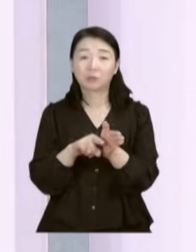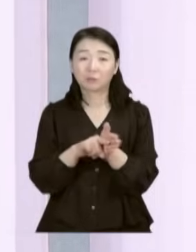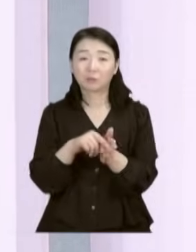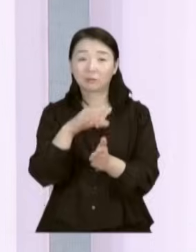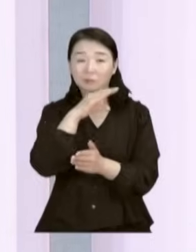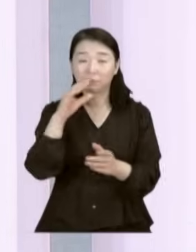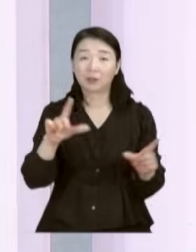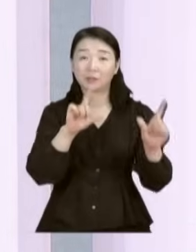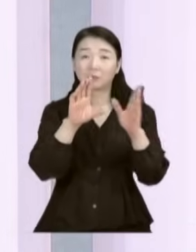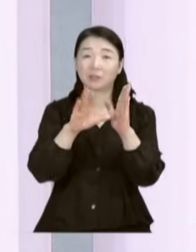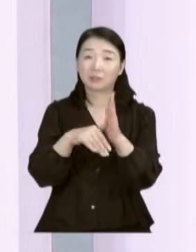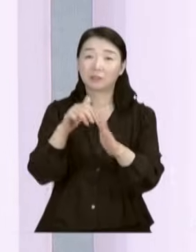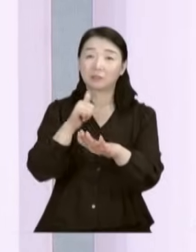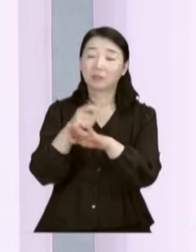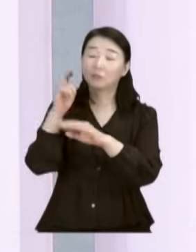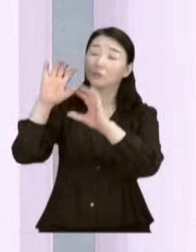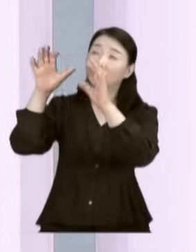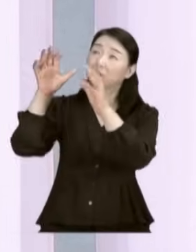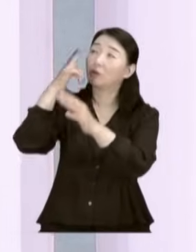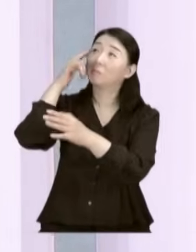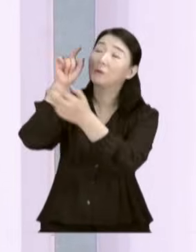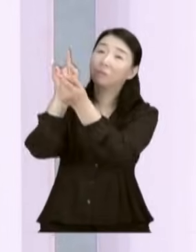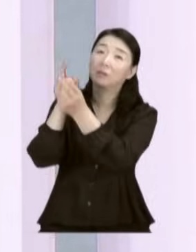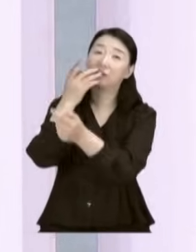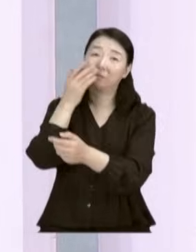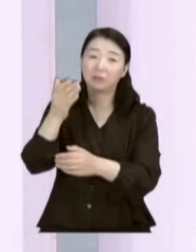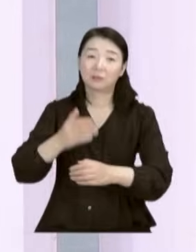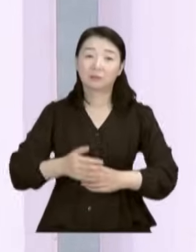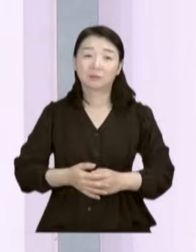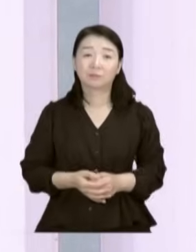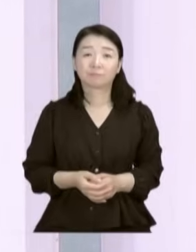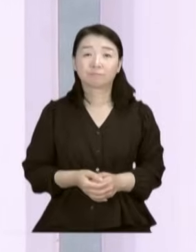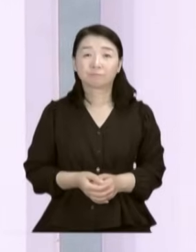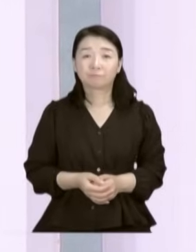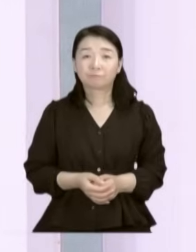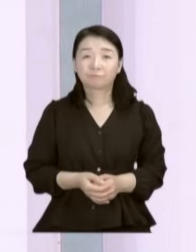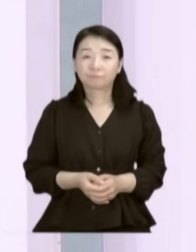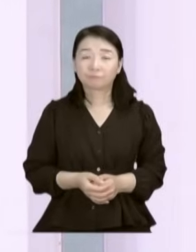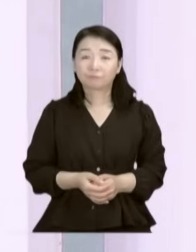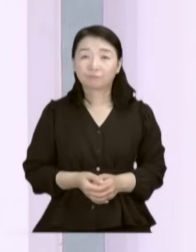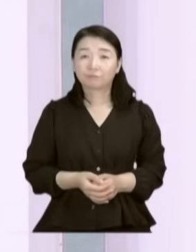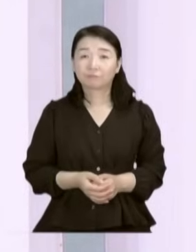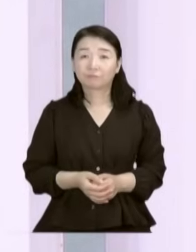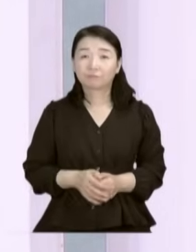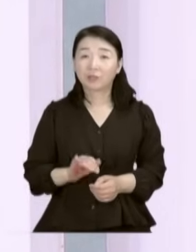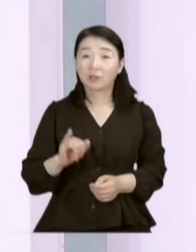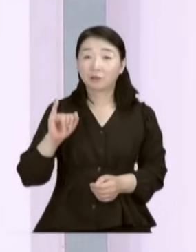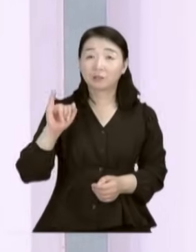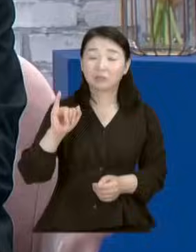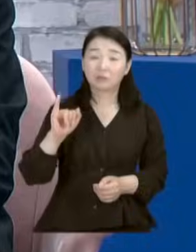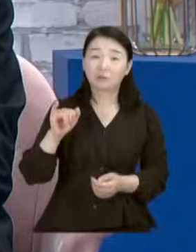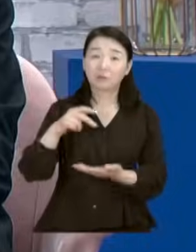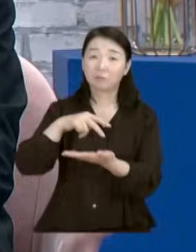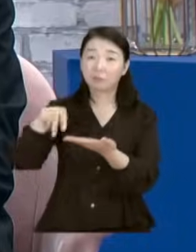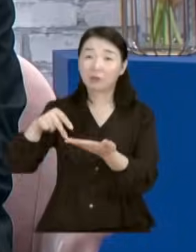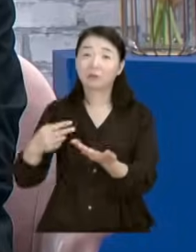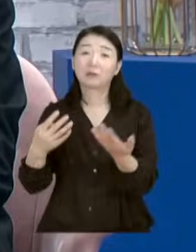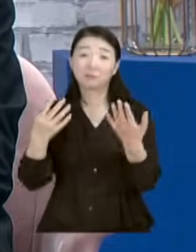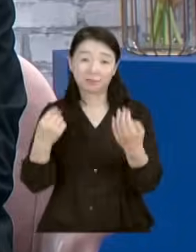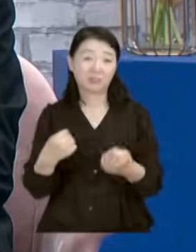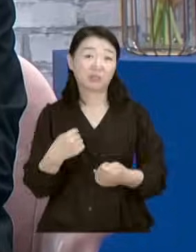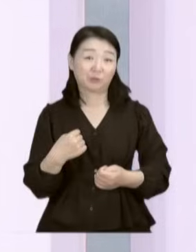살아야 나중에 천국 가서 엄마 만나지 그러니까 저희 언니도 좀 한때 방황을 많이 했었어요